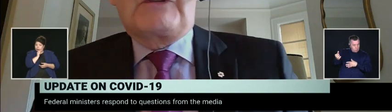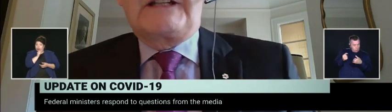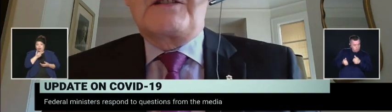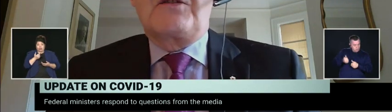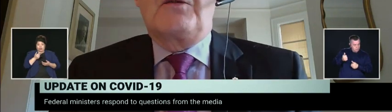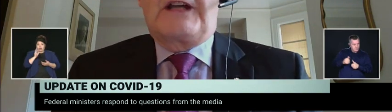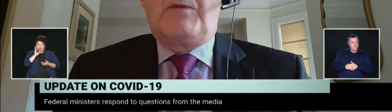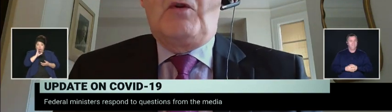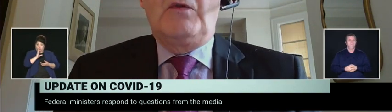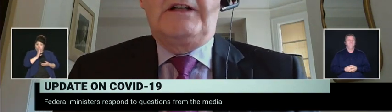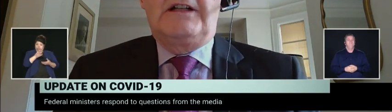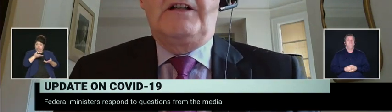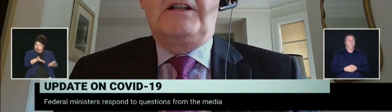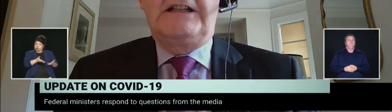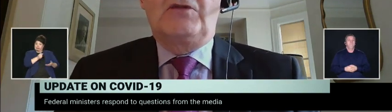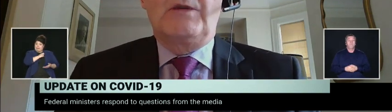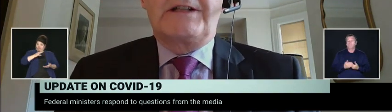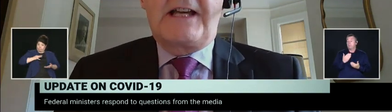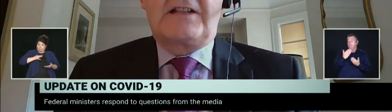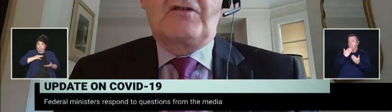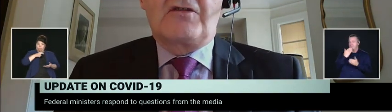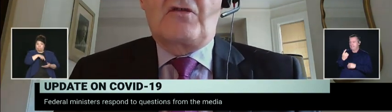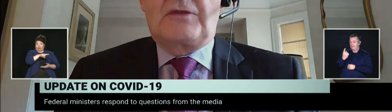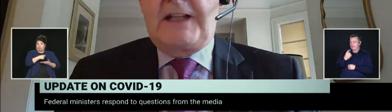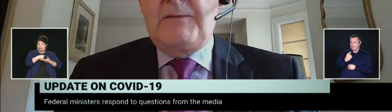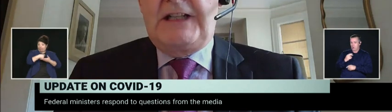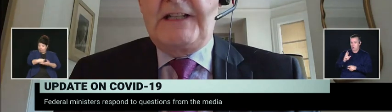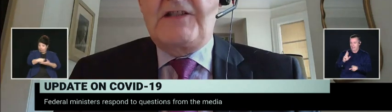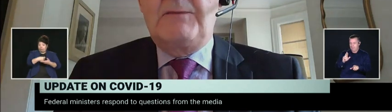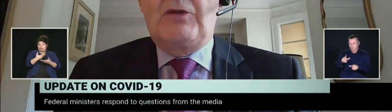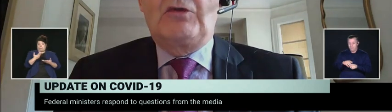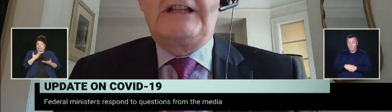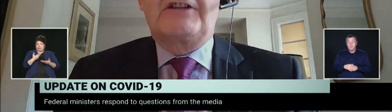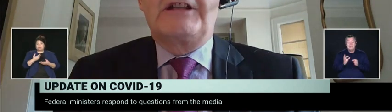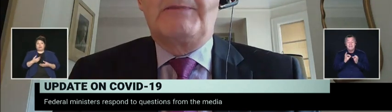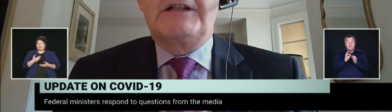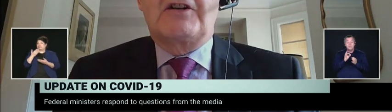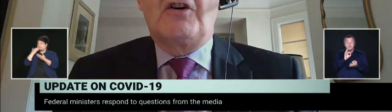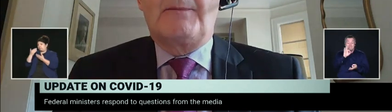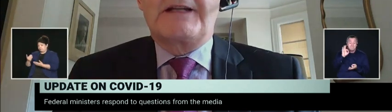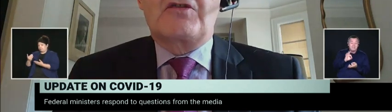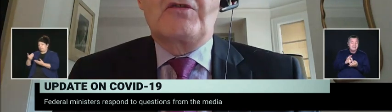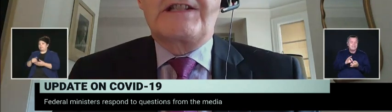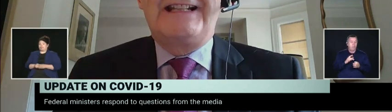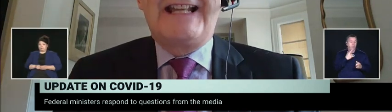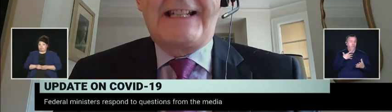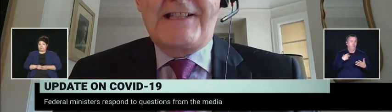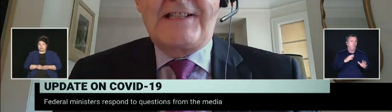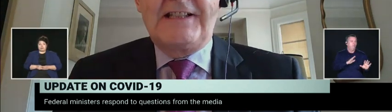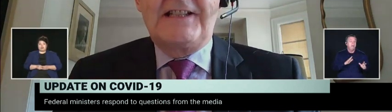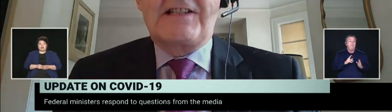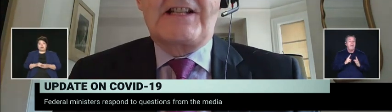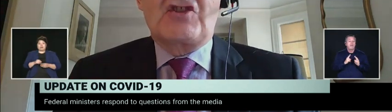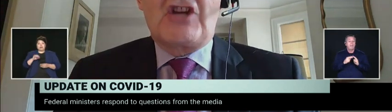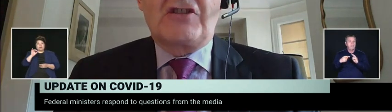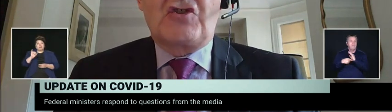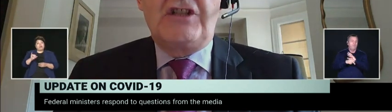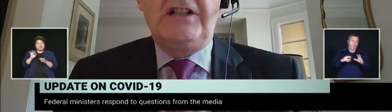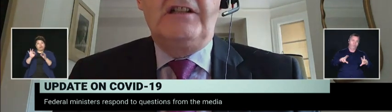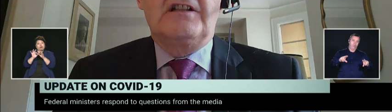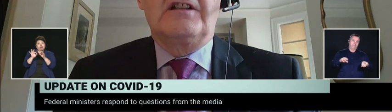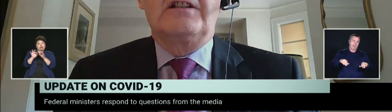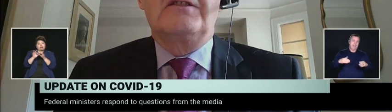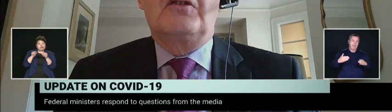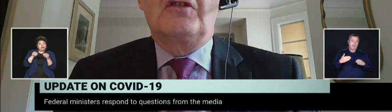Merci pour la question, Raymond. Les coûts exacts sont très modestes, mais on ne les connaît pas encore parce que c'est l'ACSTA qui sera